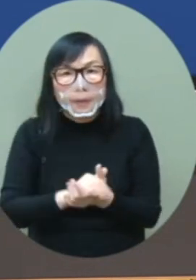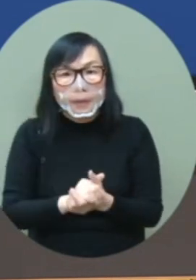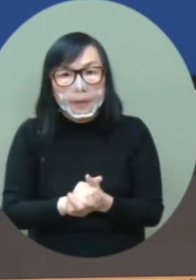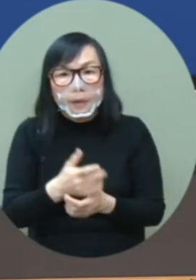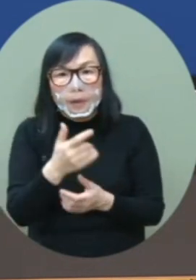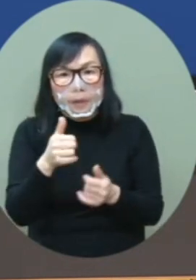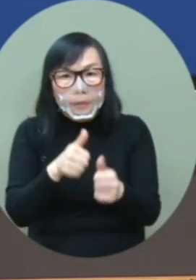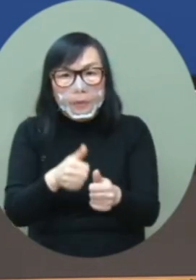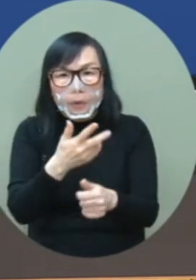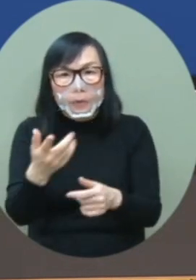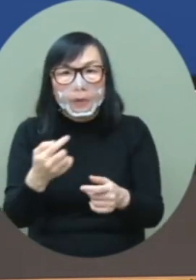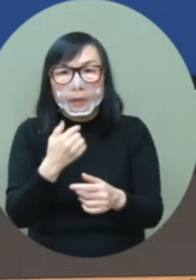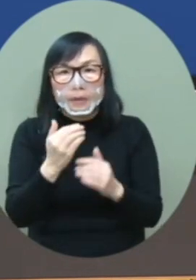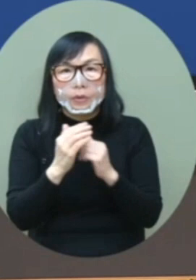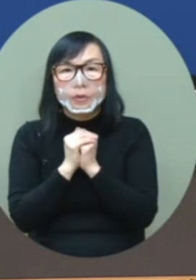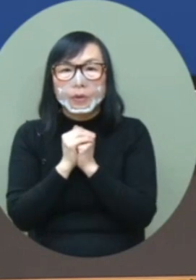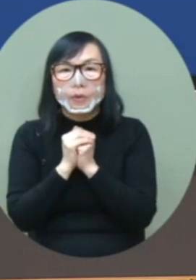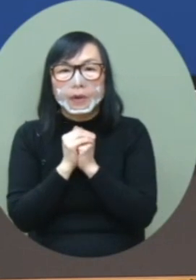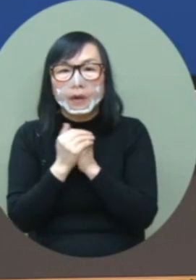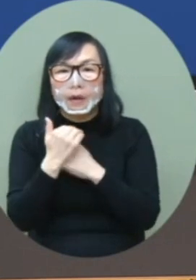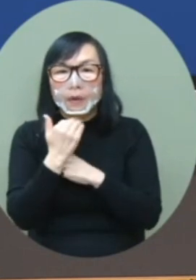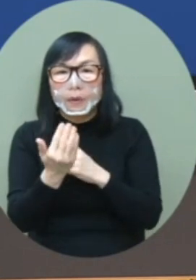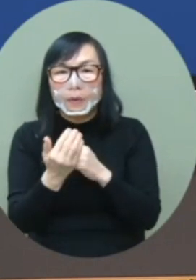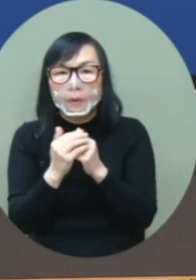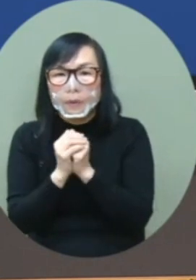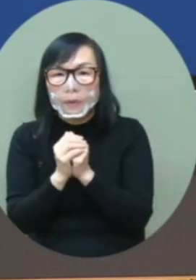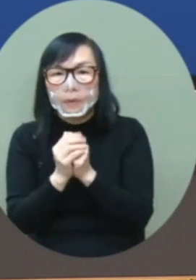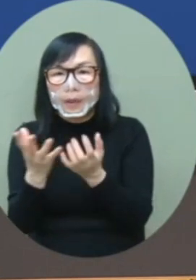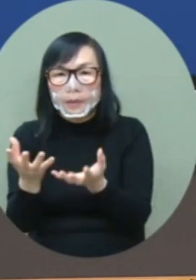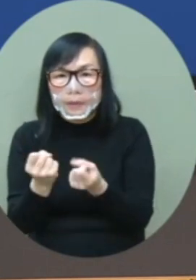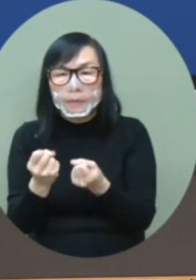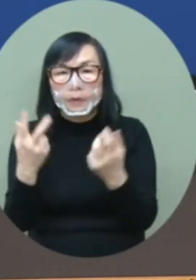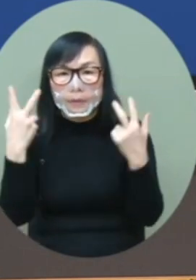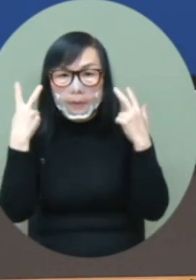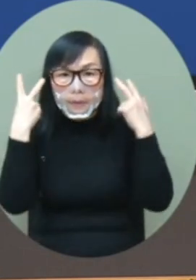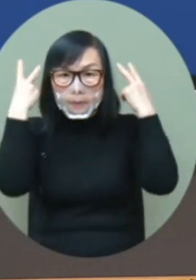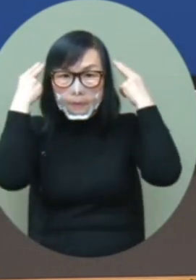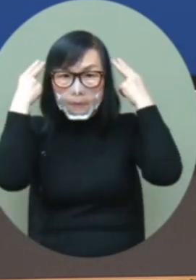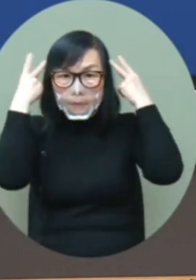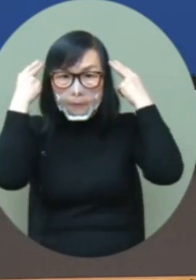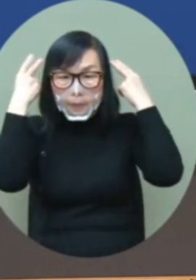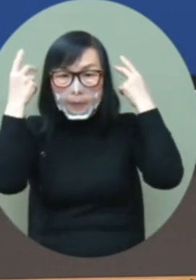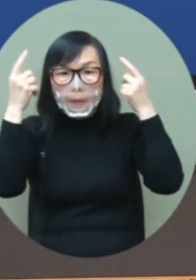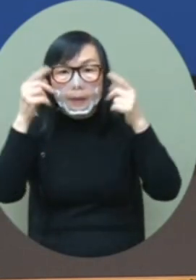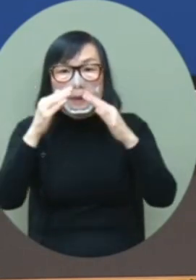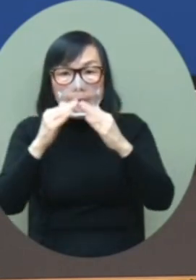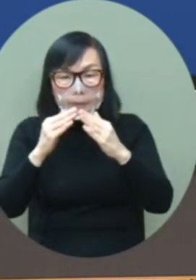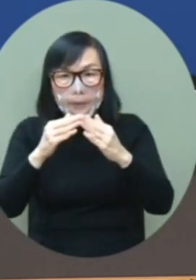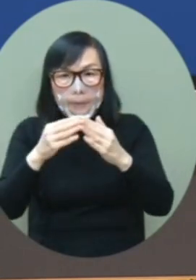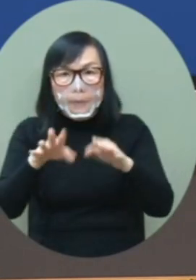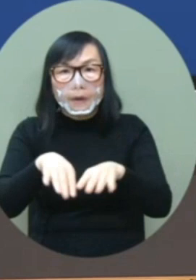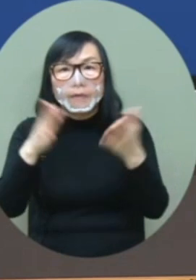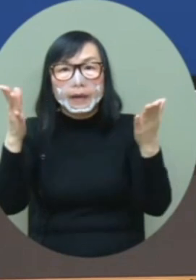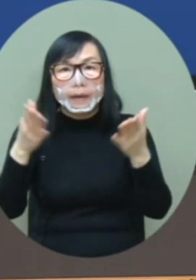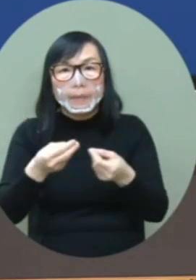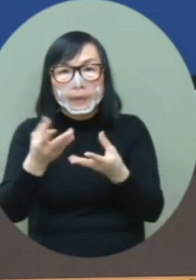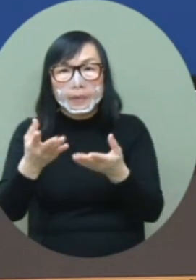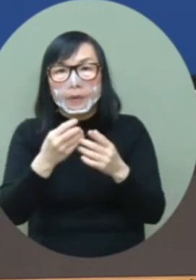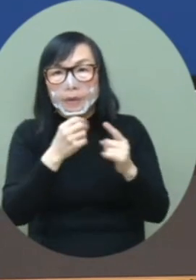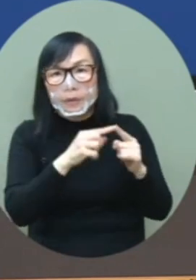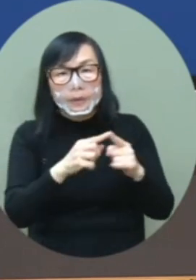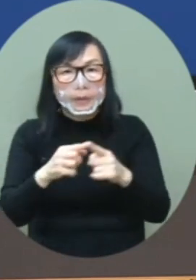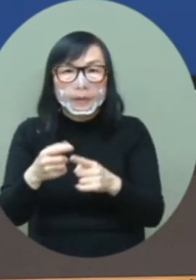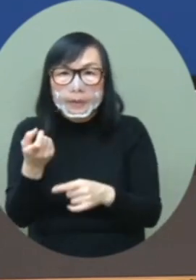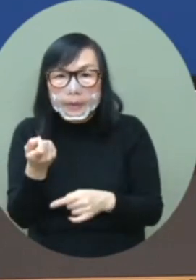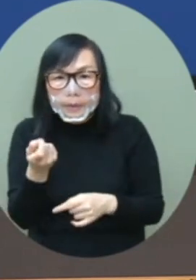有好多人嘅訴求咧，我哋係容許翻理髮店、髮廊屋咧係開翻嚟到，等市民都有少